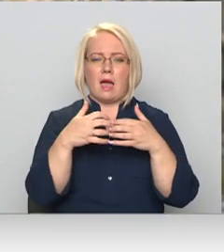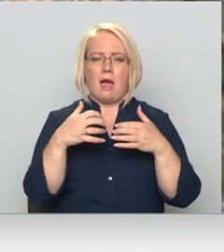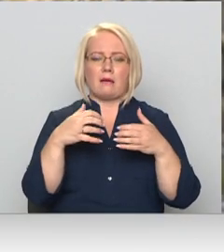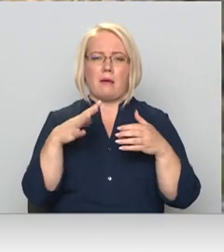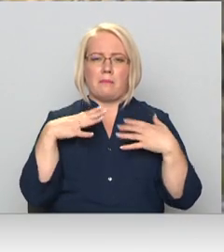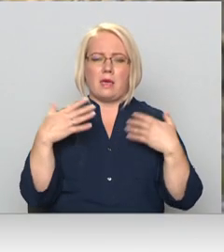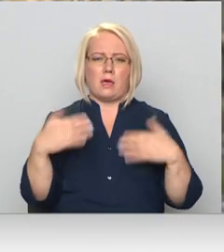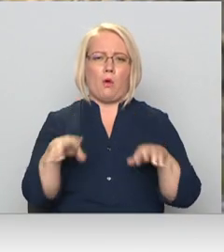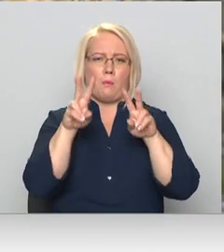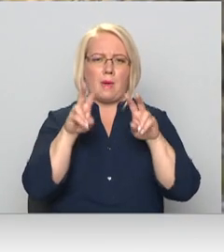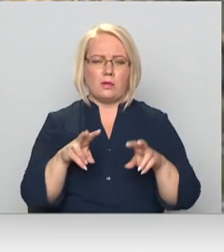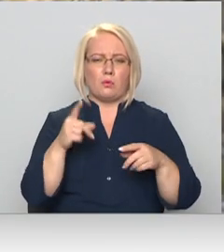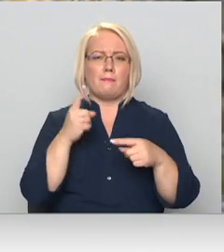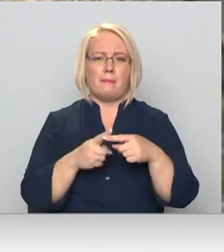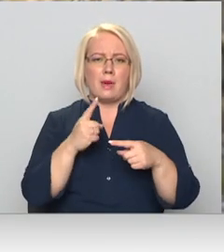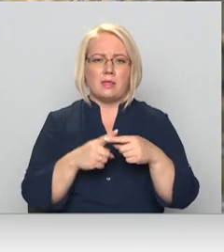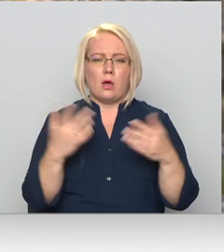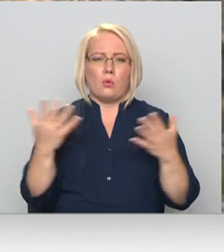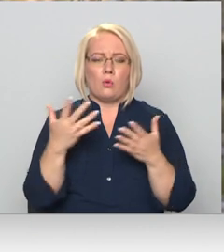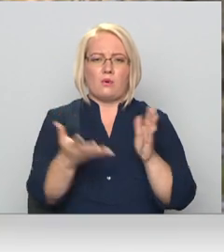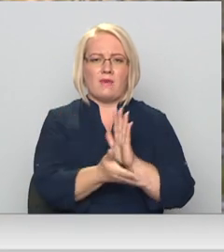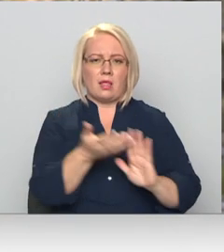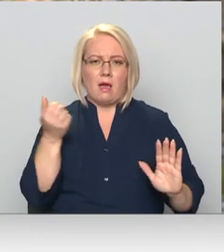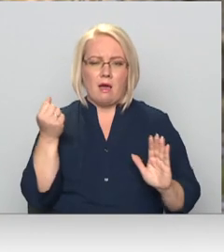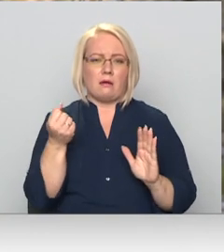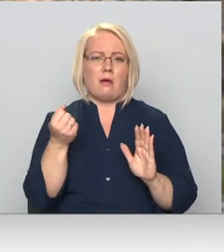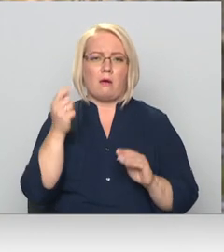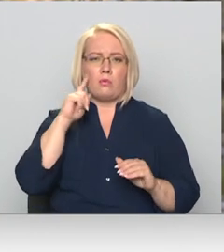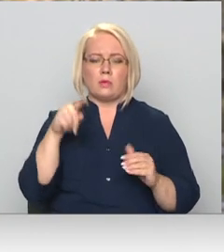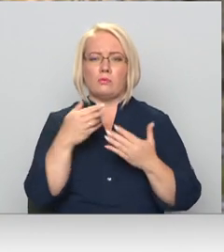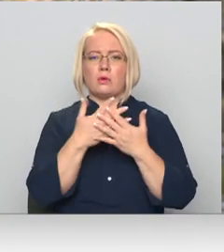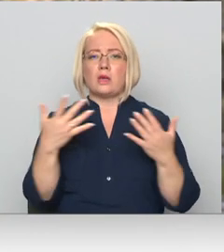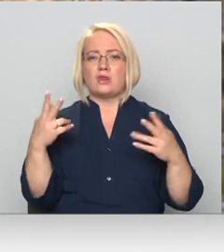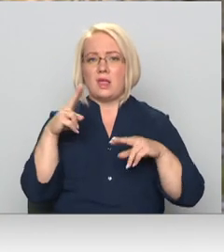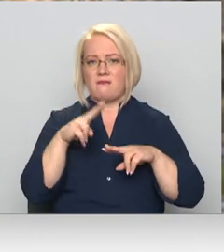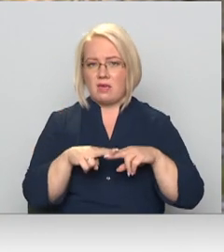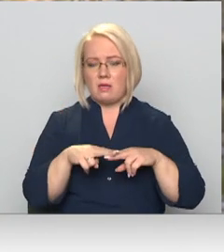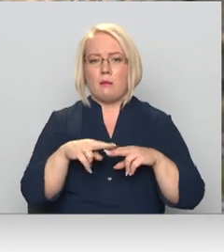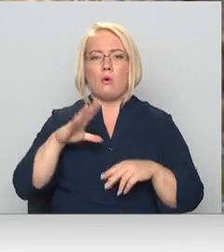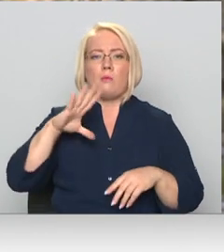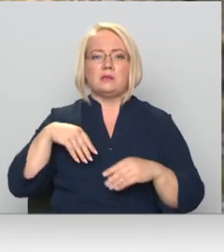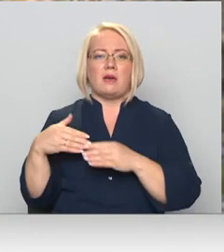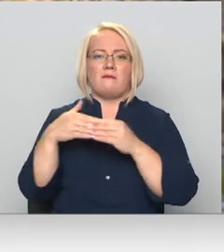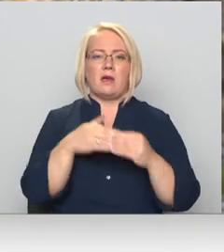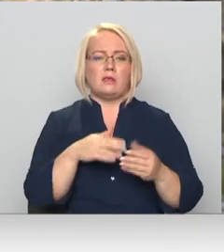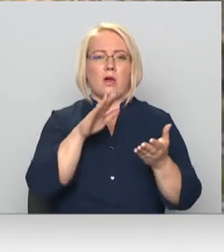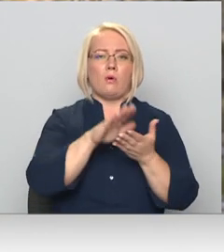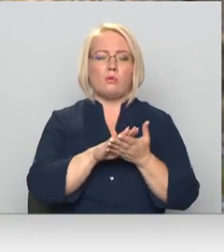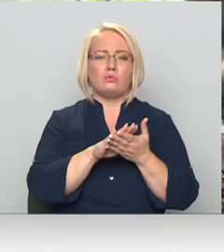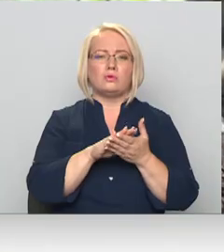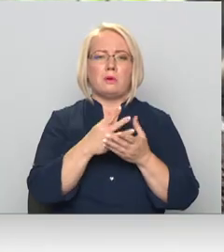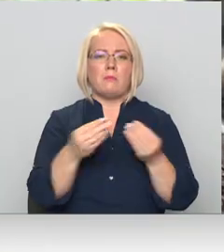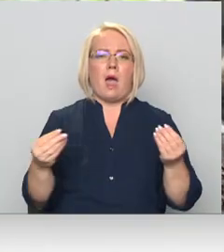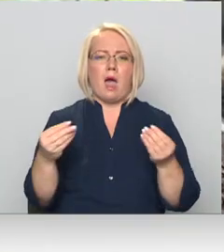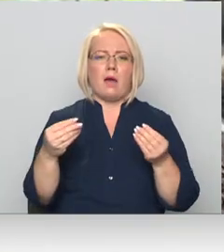bija metāls, kuru ņēma ārā no turienes, no, protams, no dažādām vietām. Un pēc tam veda uz pārkausēšanas